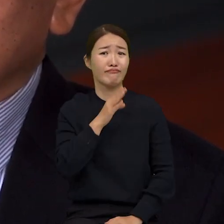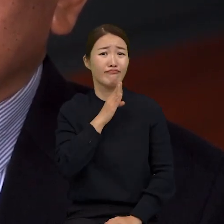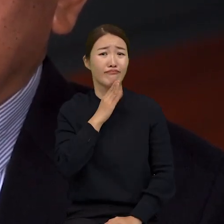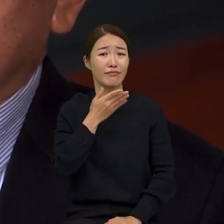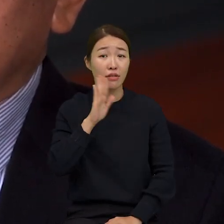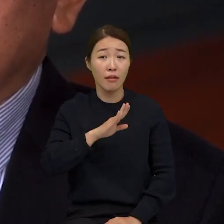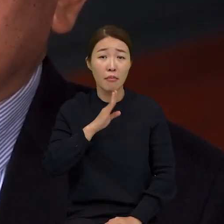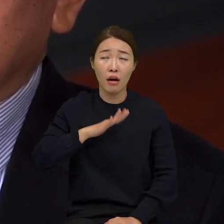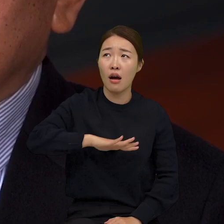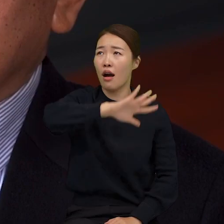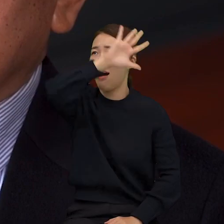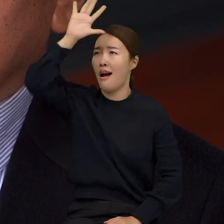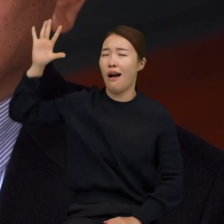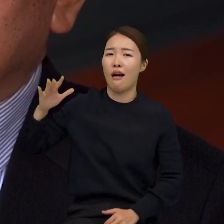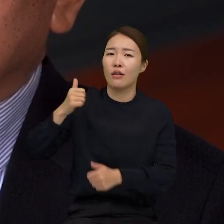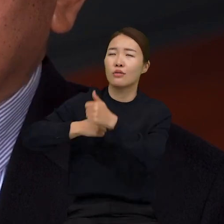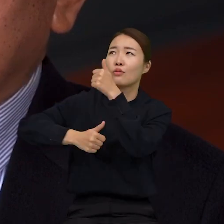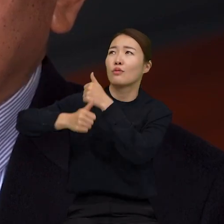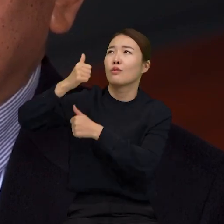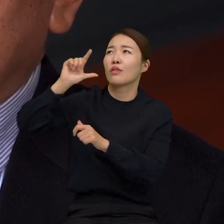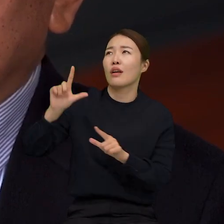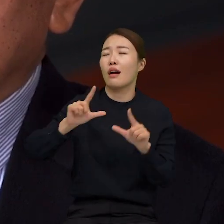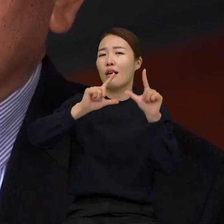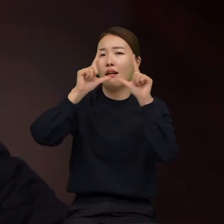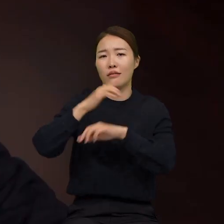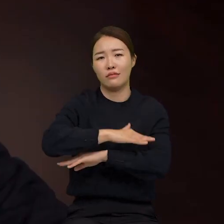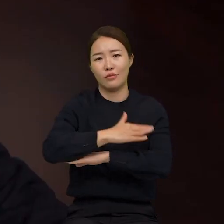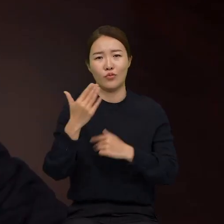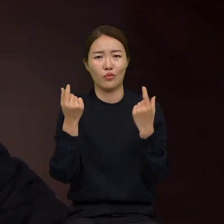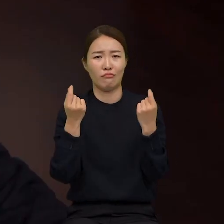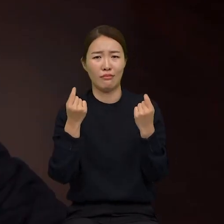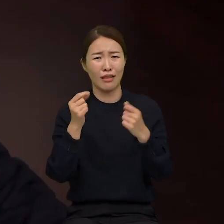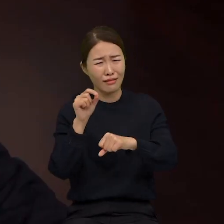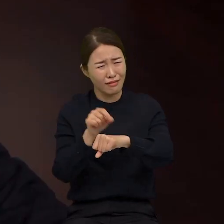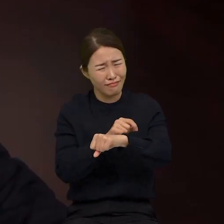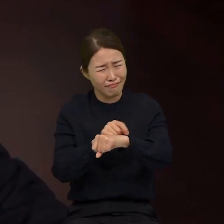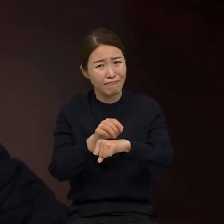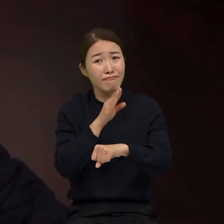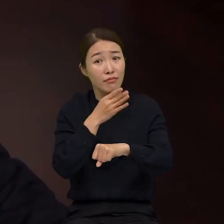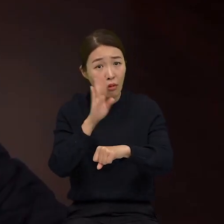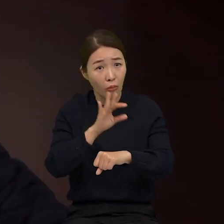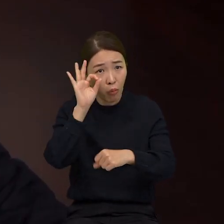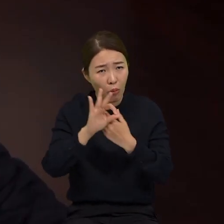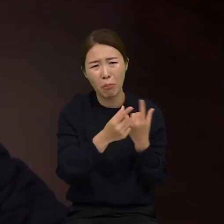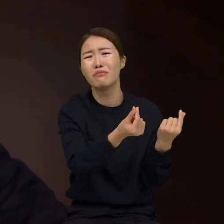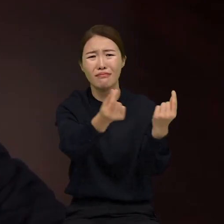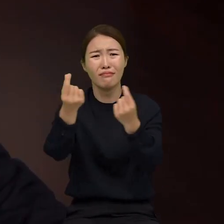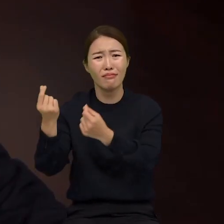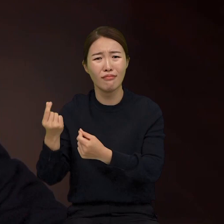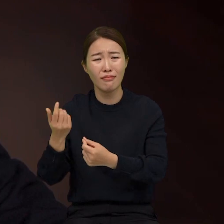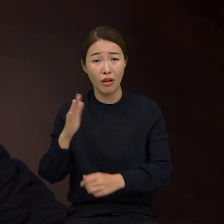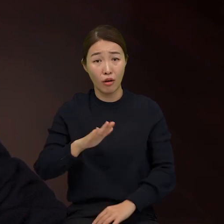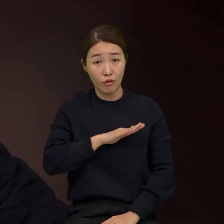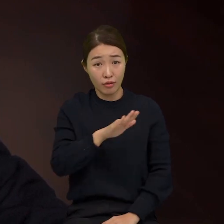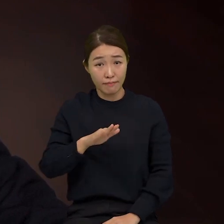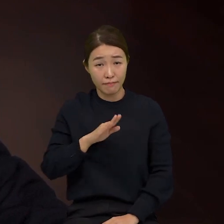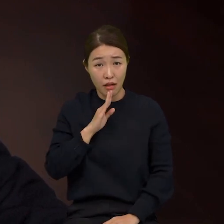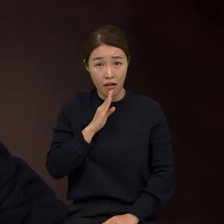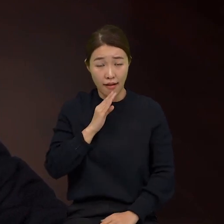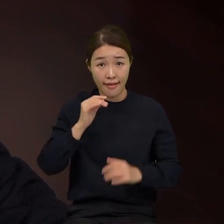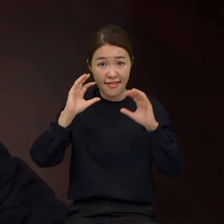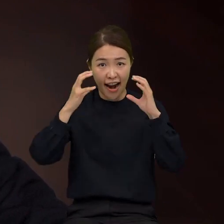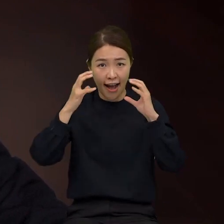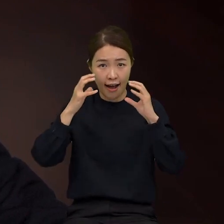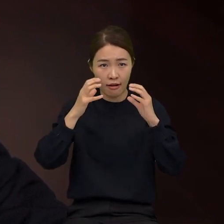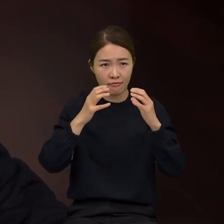우리 모두의 이야기이기 때문입니다. 특별하지만 보편적이죠. 지금 우리가